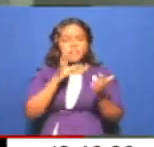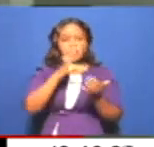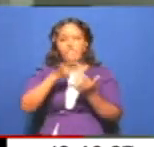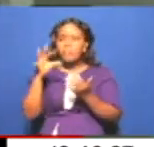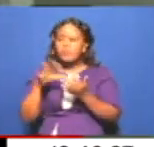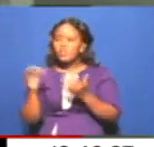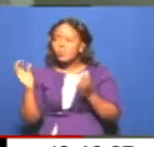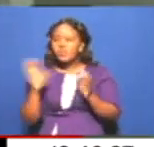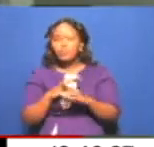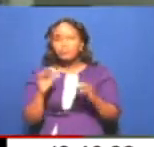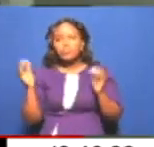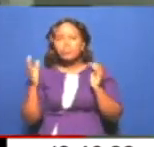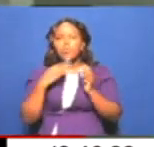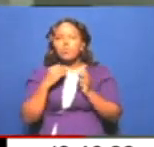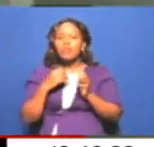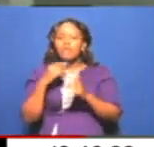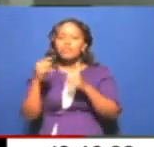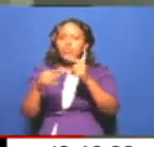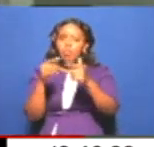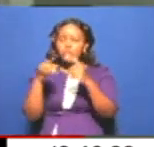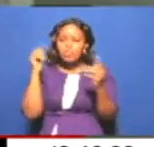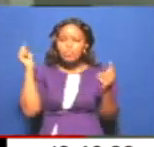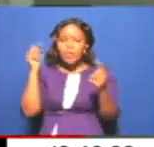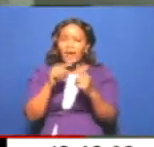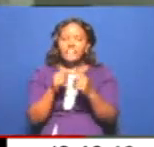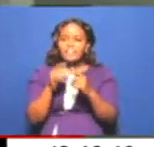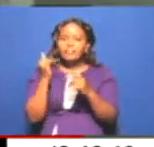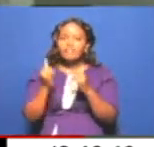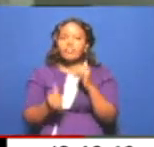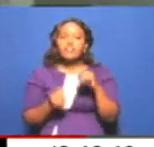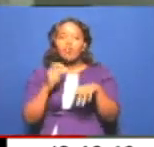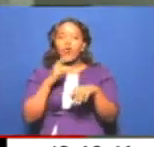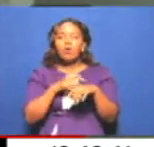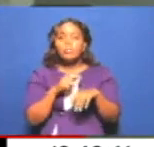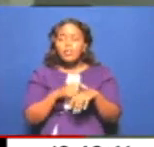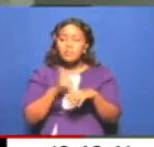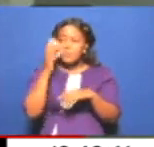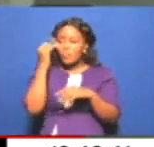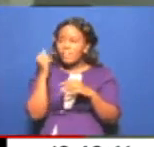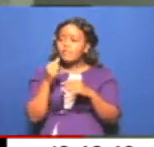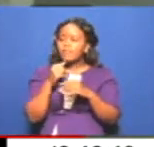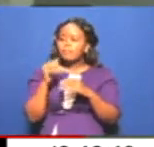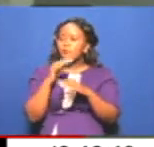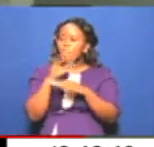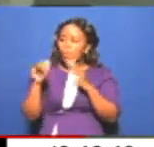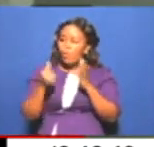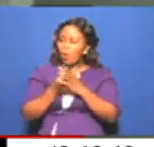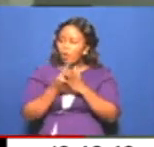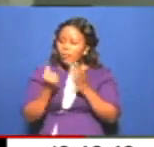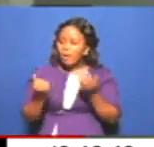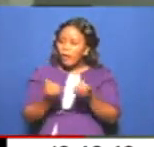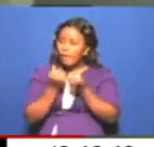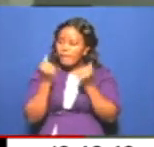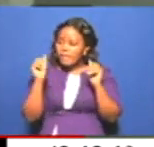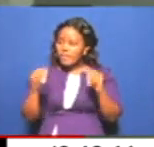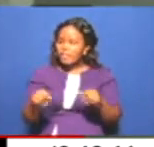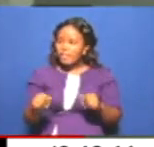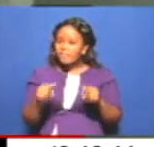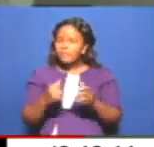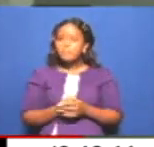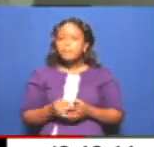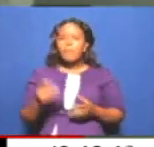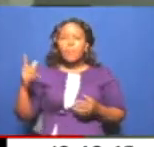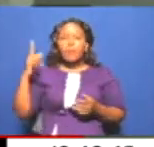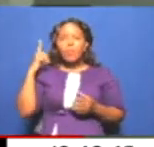a survive mpaka dakika ya mwisho. Kwa sababu dakika ya mwisho mambo yote yanaweza tokea. Sheria yetu imenuia